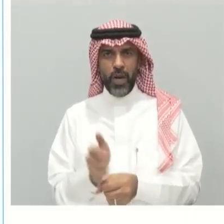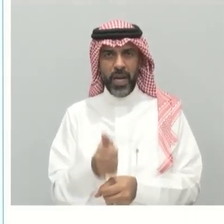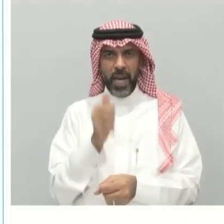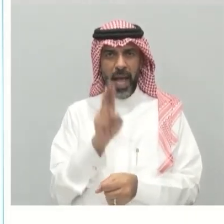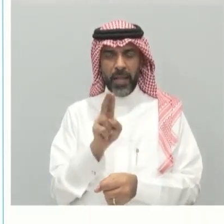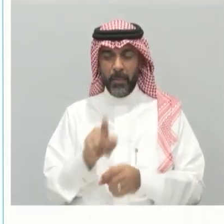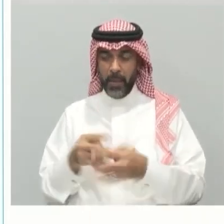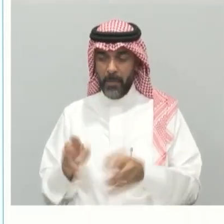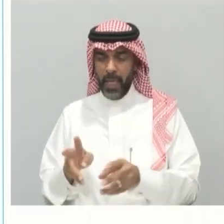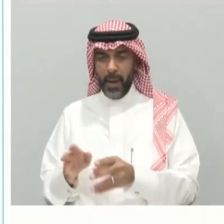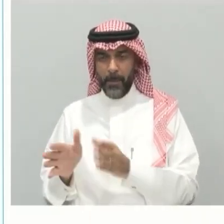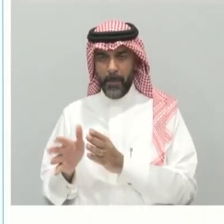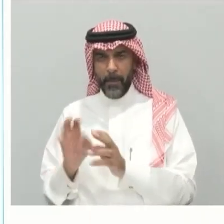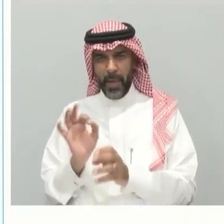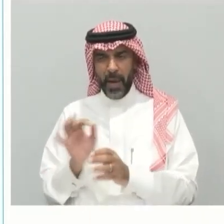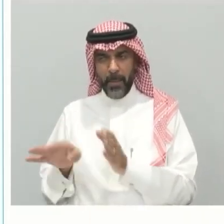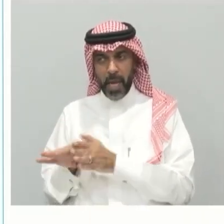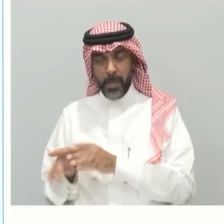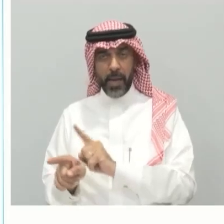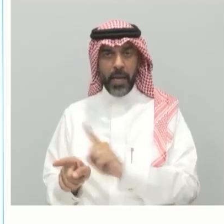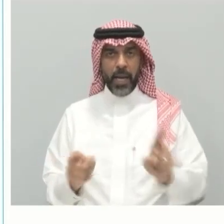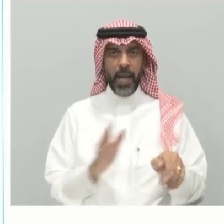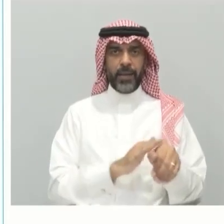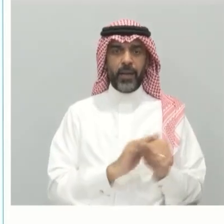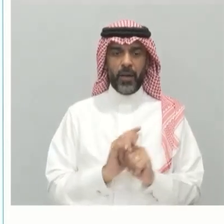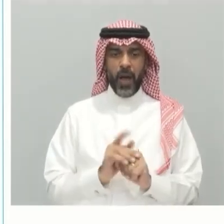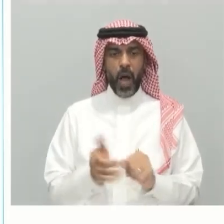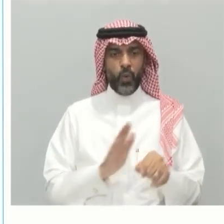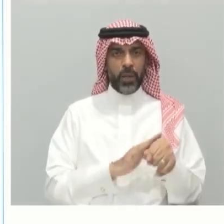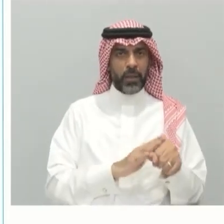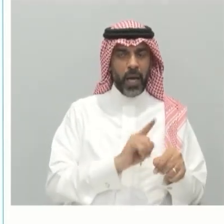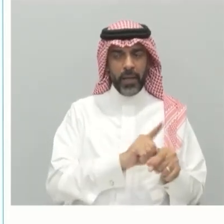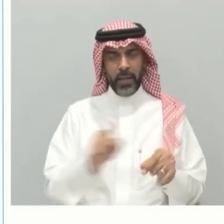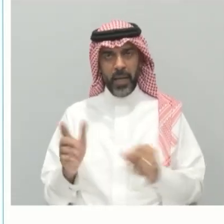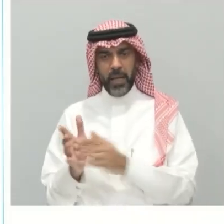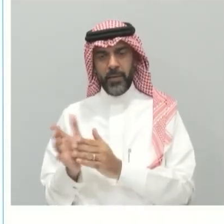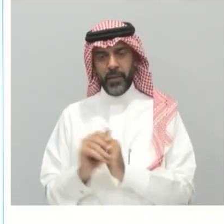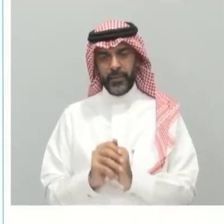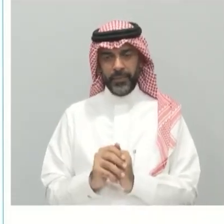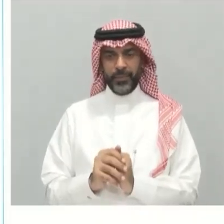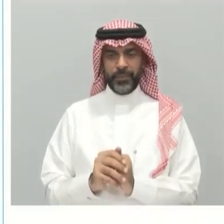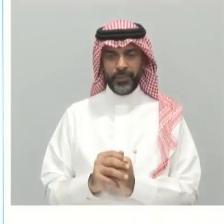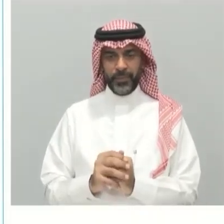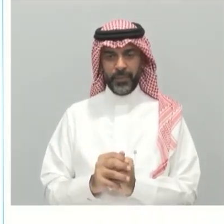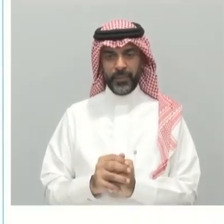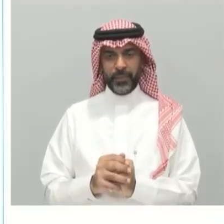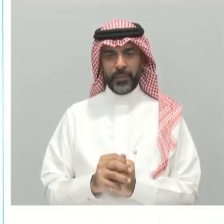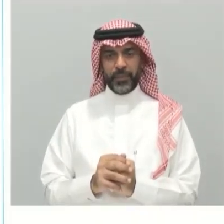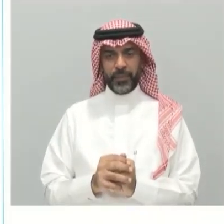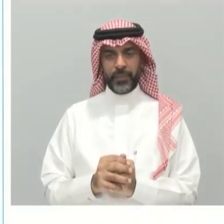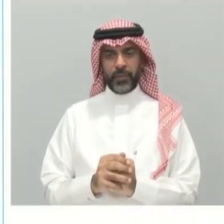انه القنطره الملحيه تعتمد في الاساس على ايش على تدفق الايونات من خلالها من